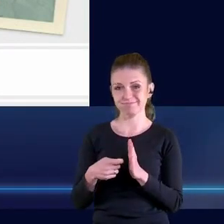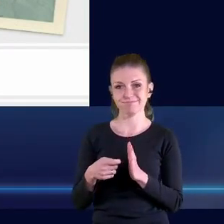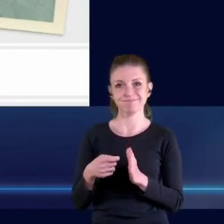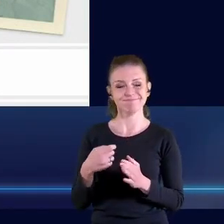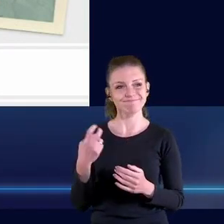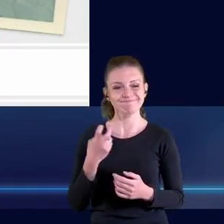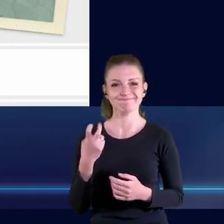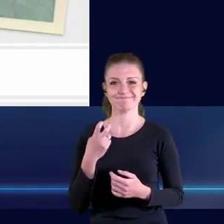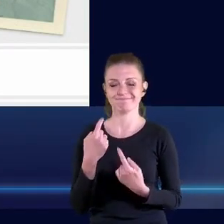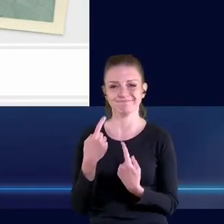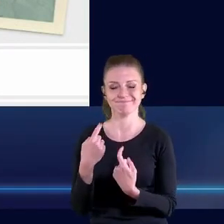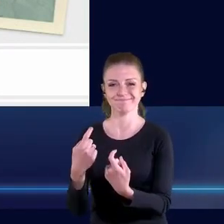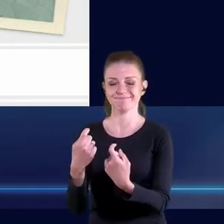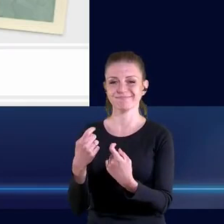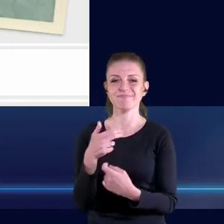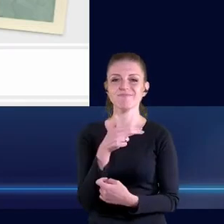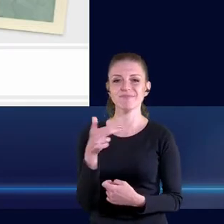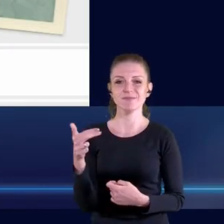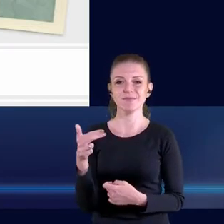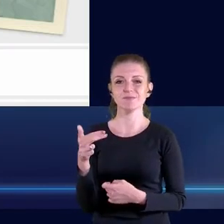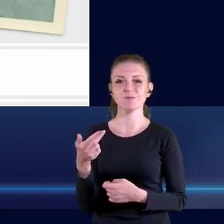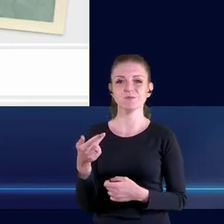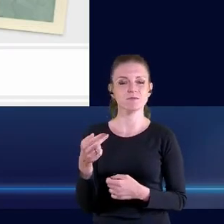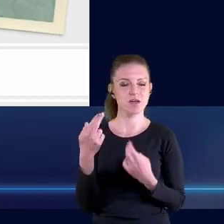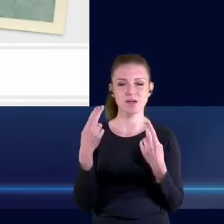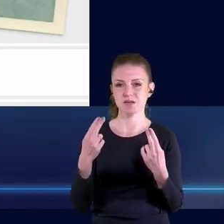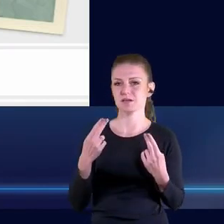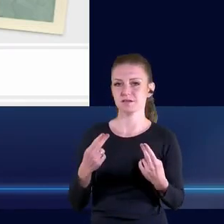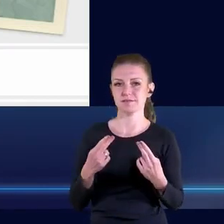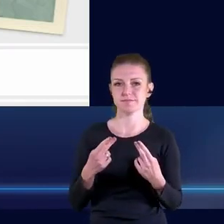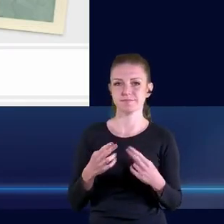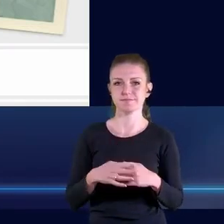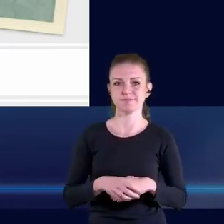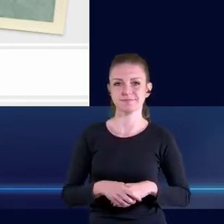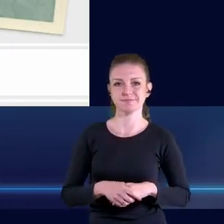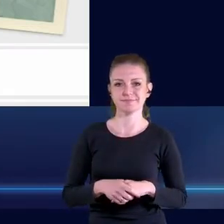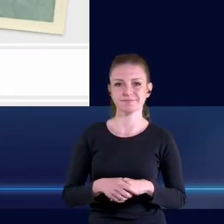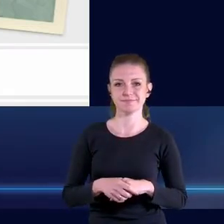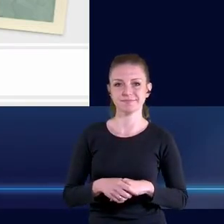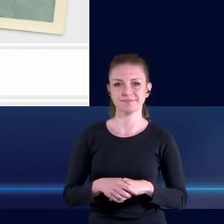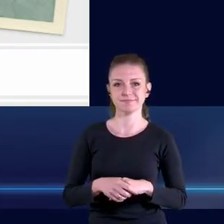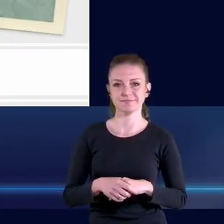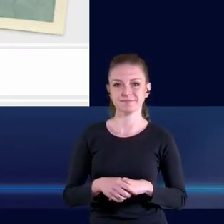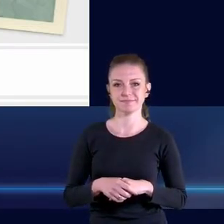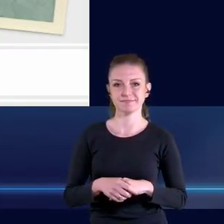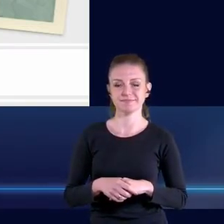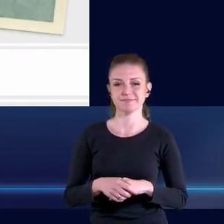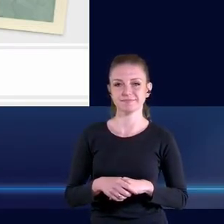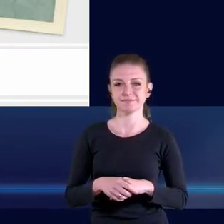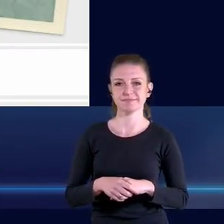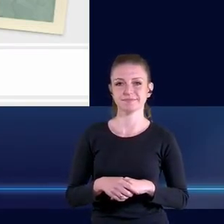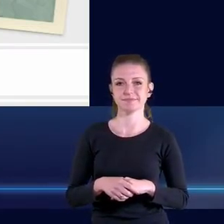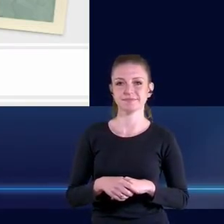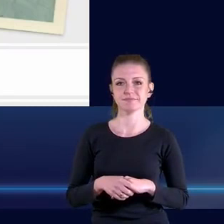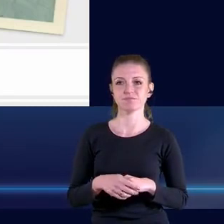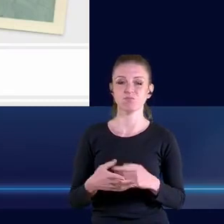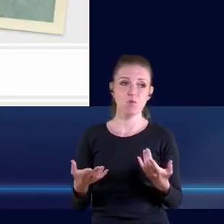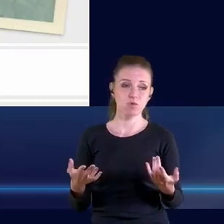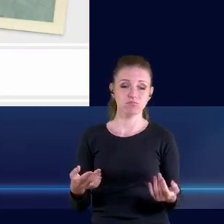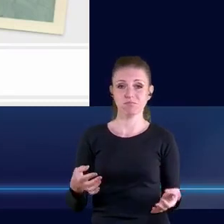pociągający temat który jest istotny w momencie kiedy